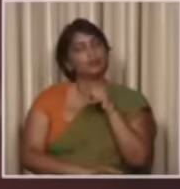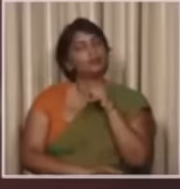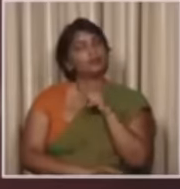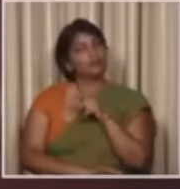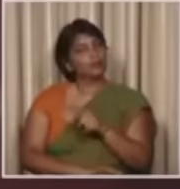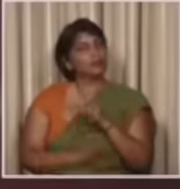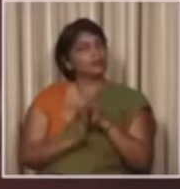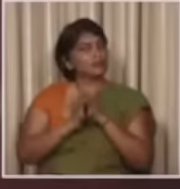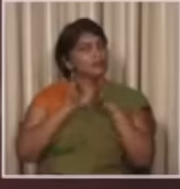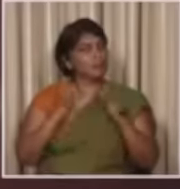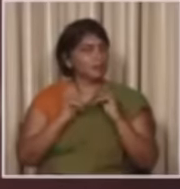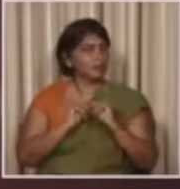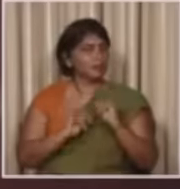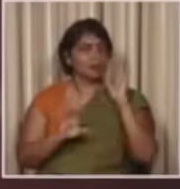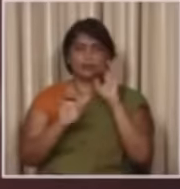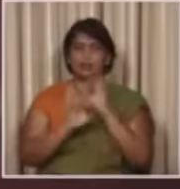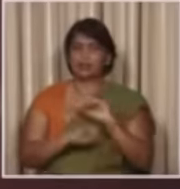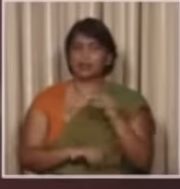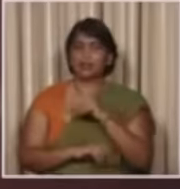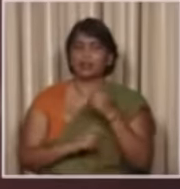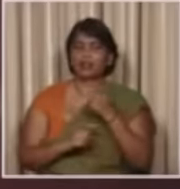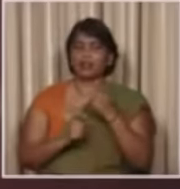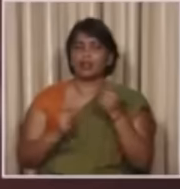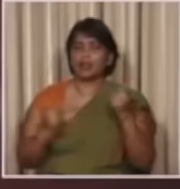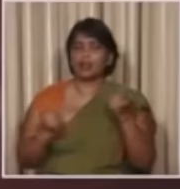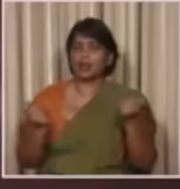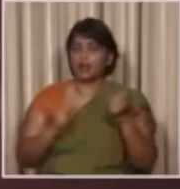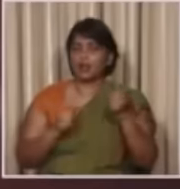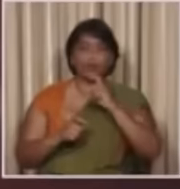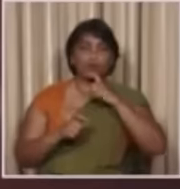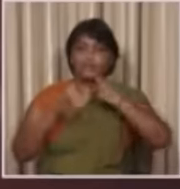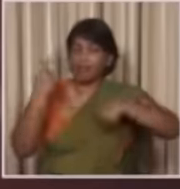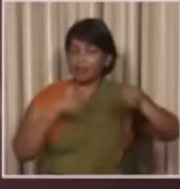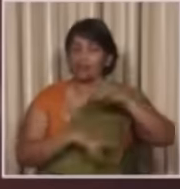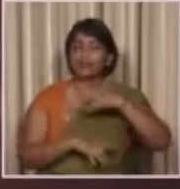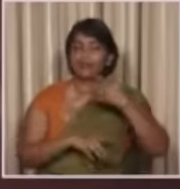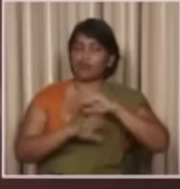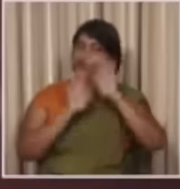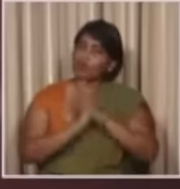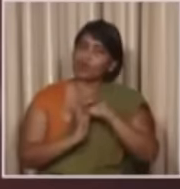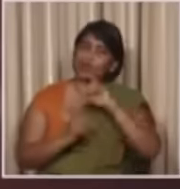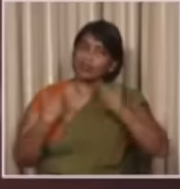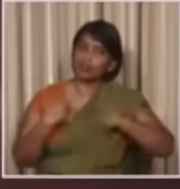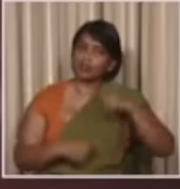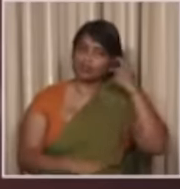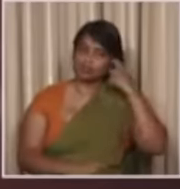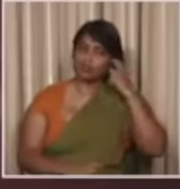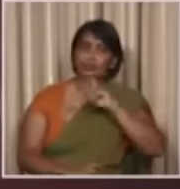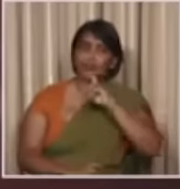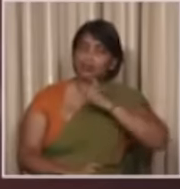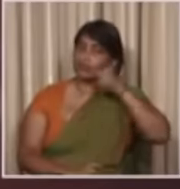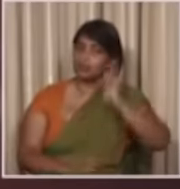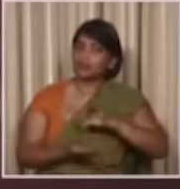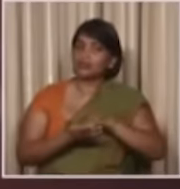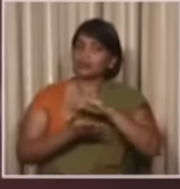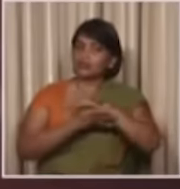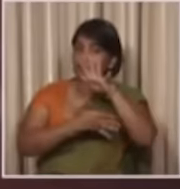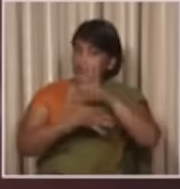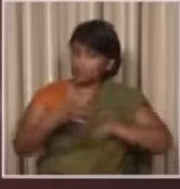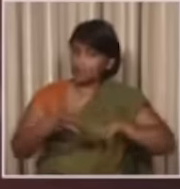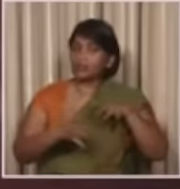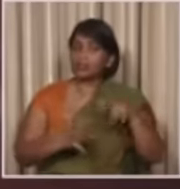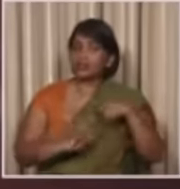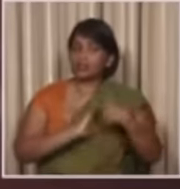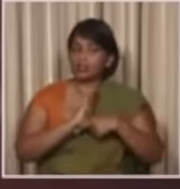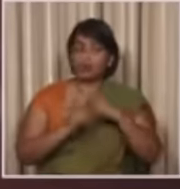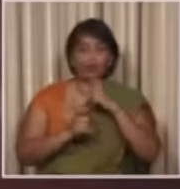මෙතුමා බරපතල ප්‍රකාශයක් කරන්නේ අලුත් කඩේ උසාවිය ඔක්කොම ලෝයර්ලා දන්නවලු එතකොට මේ නඩු තීන්දුව ලියන්න ඉස්සෙල්ලා